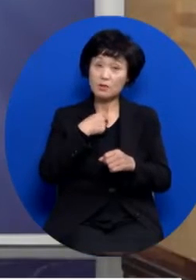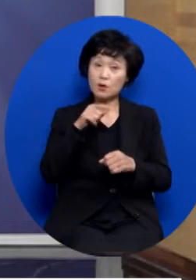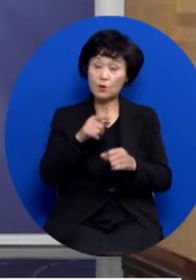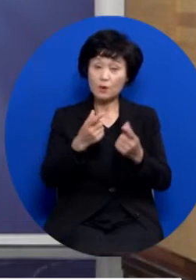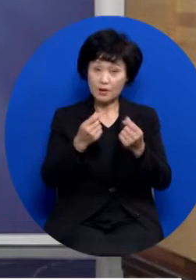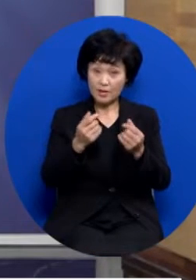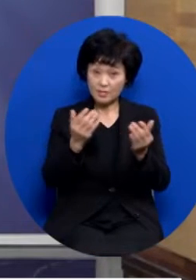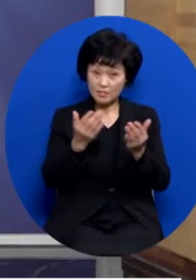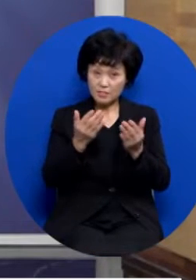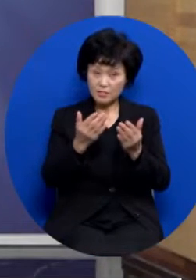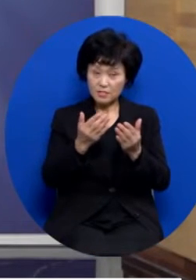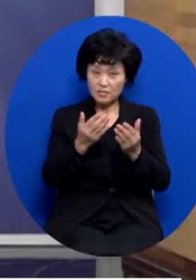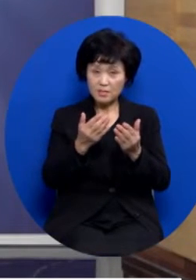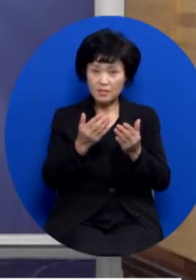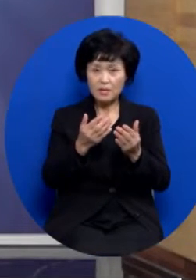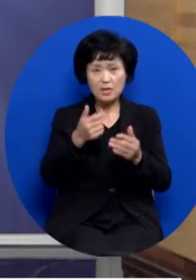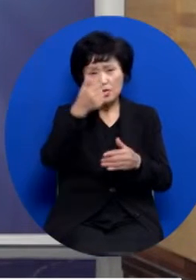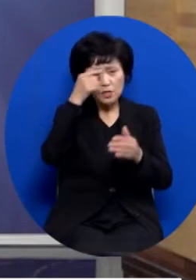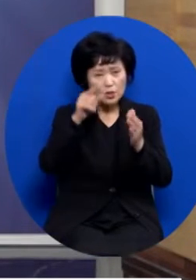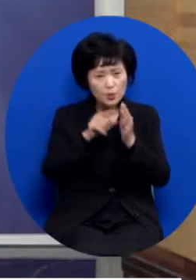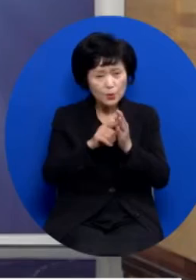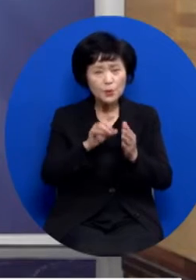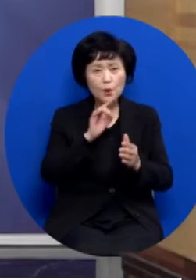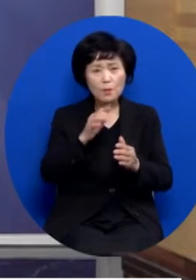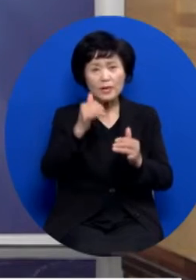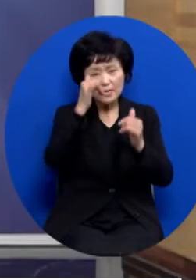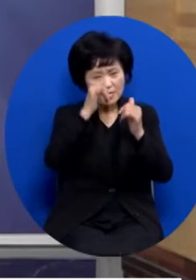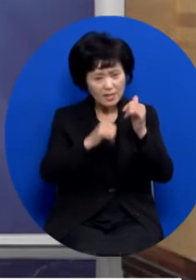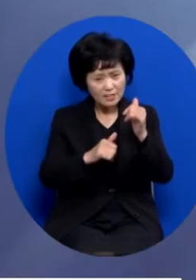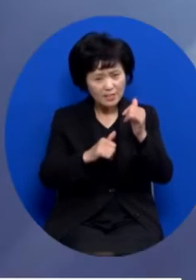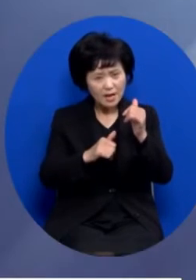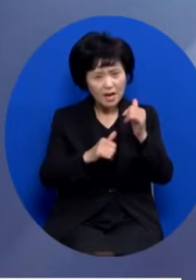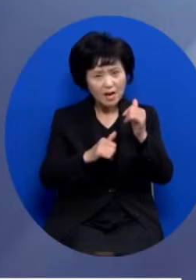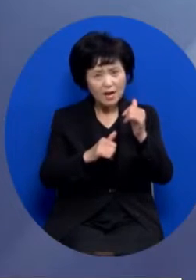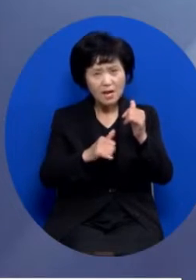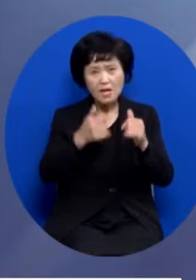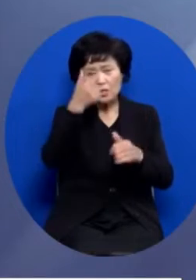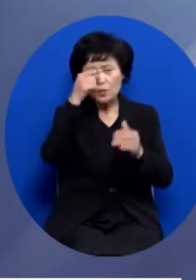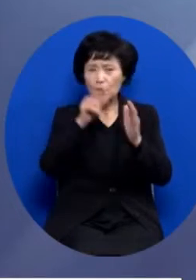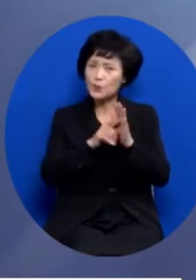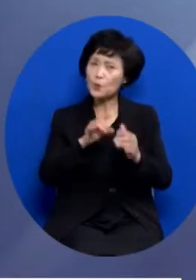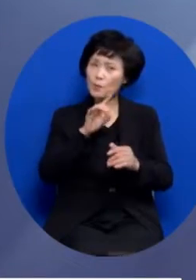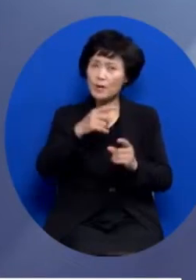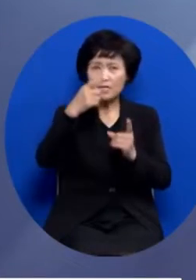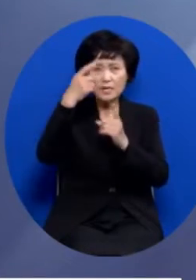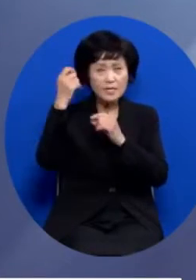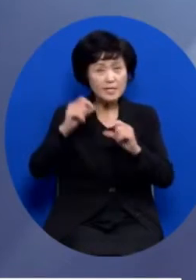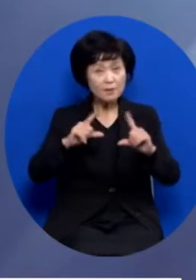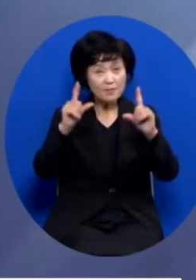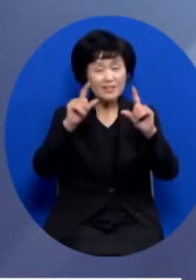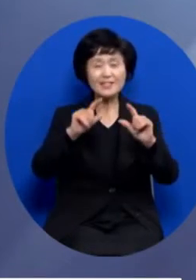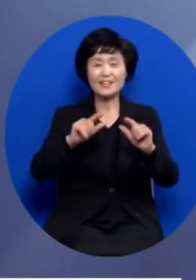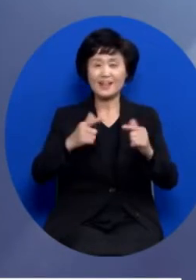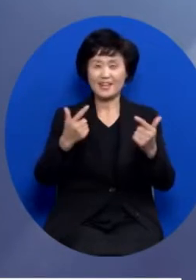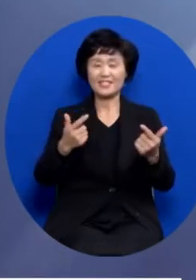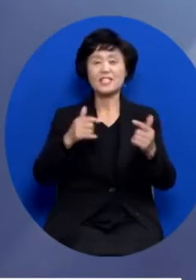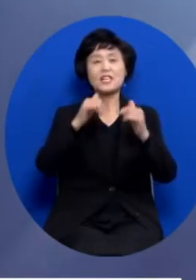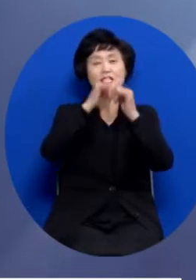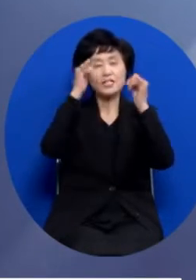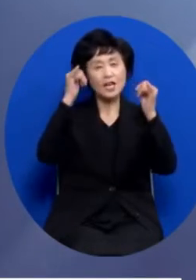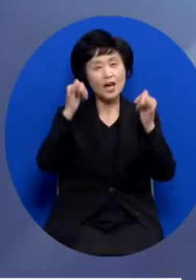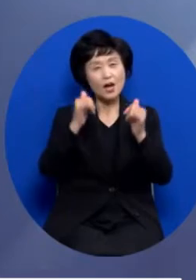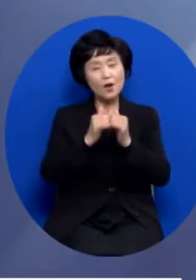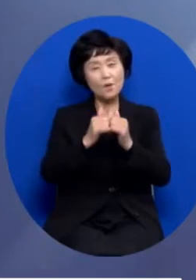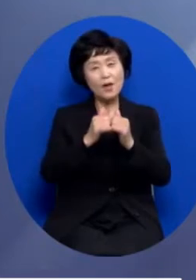것들을 그 단순히 그 기독교만의 어떤 공간, 기독교만의 기념일로 만드는 게 아니라 우리 사회의 역사적